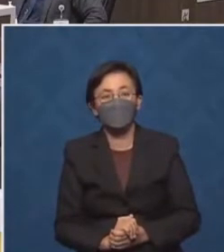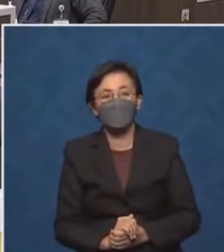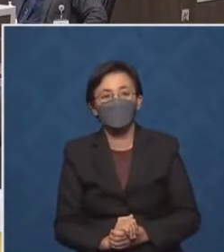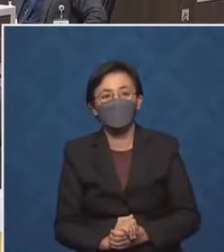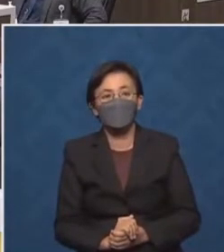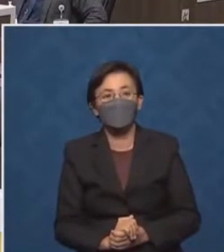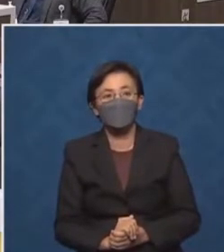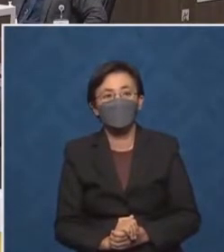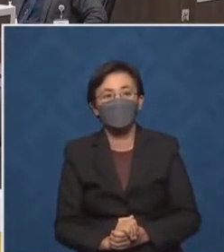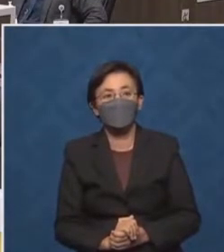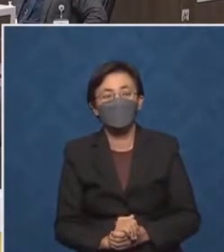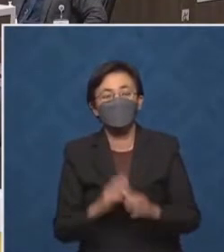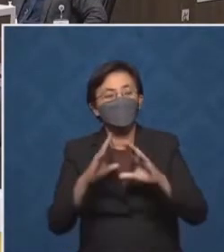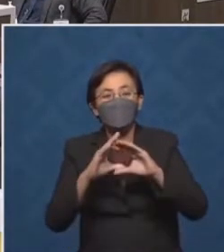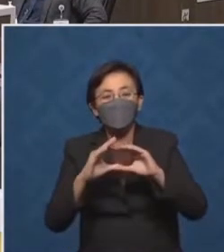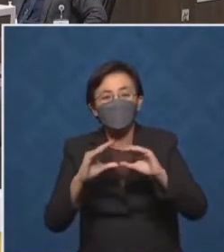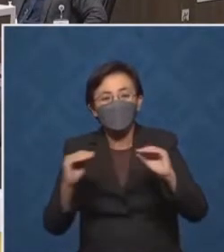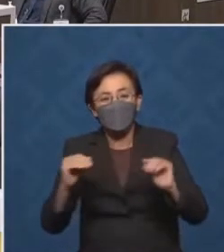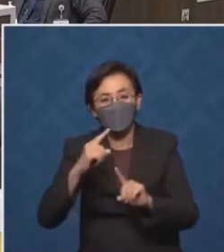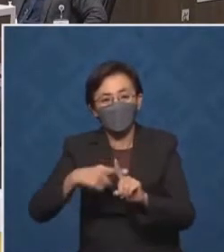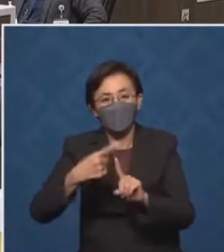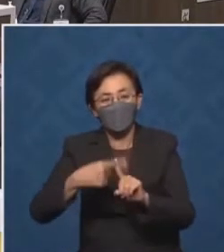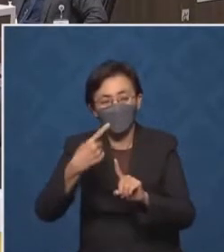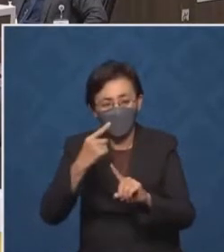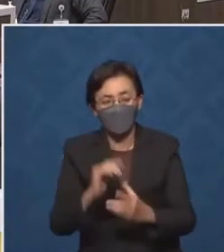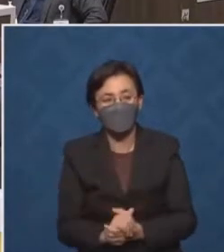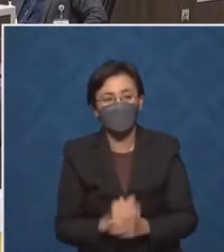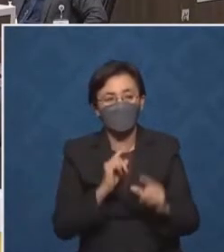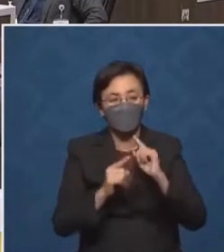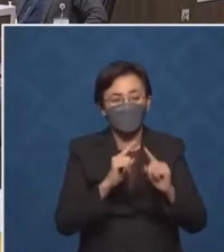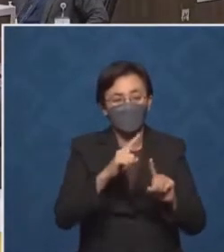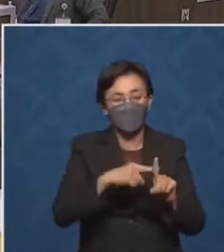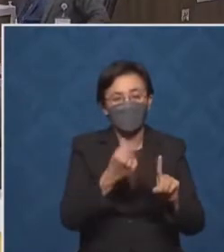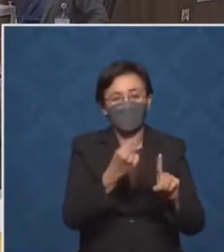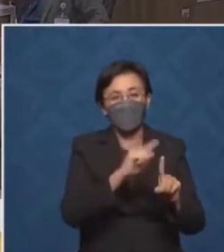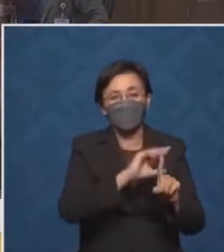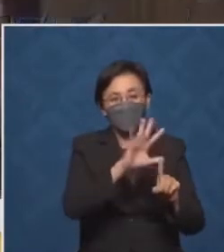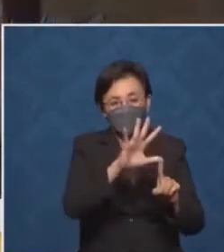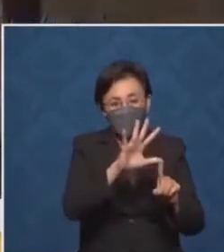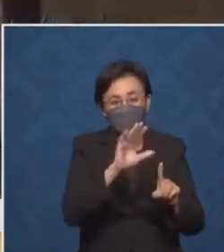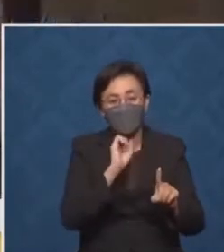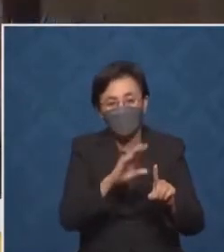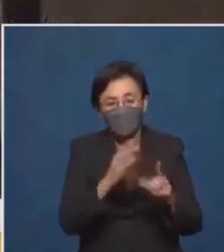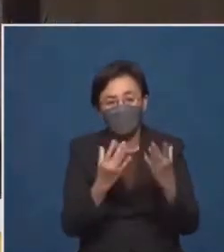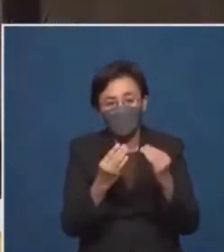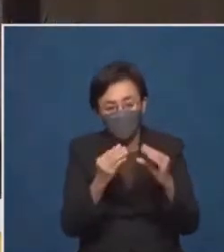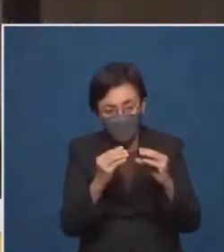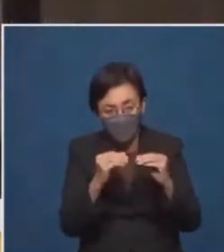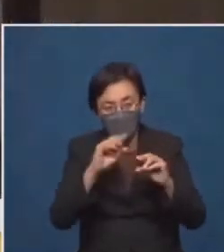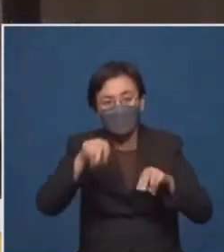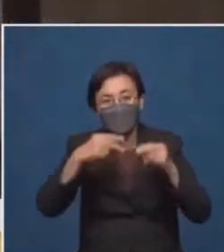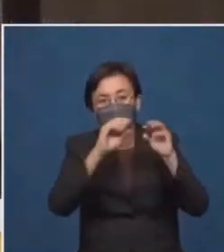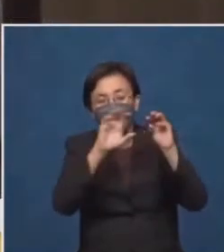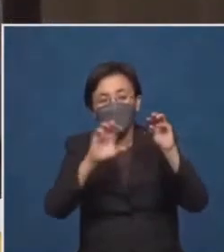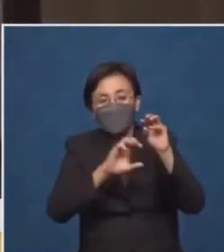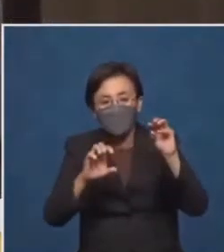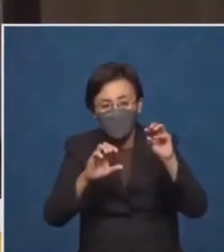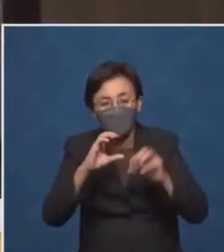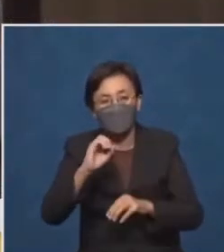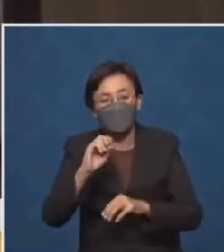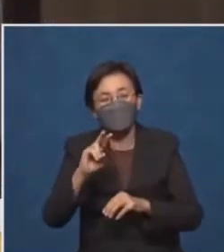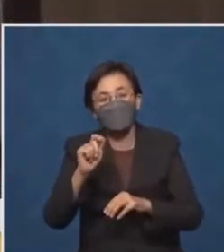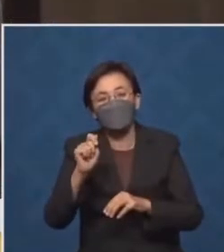ไม่หายไปเลยหนึ่เดือนคุยกัครั้สุดท้าย 5 พดษฏต consultantบอกวาจะประชุมออนไน์กัโคแέρ 10ุดษฏิตarlos